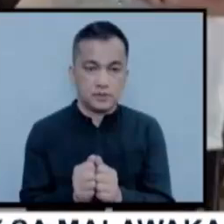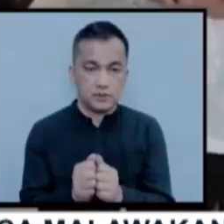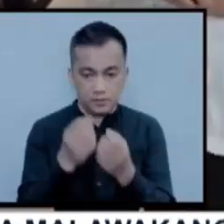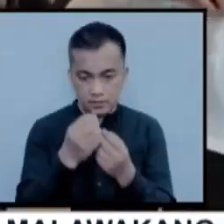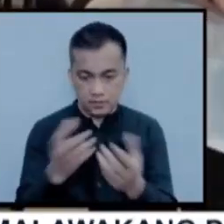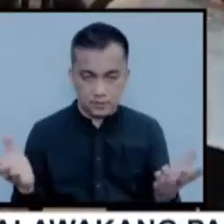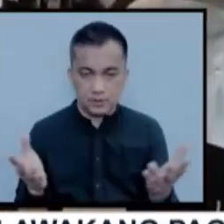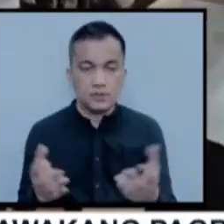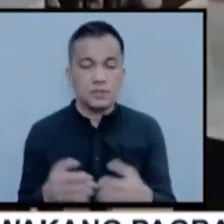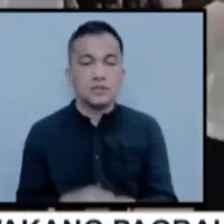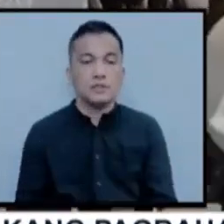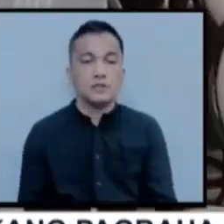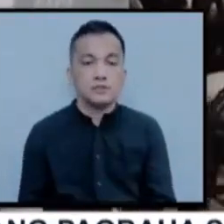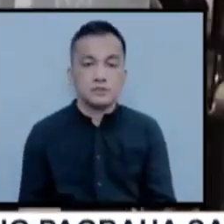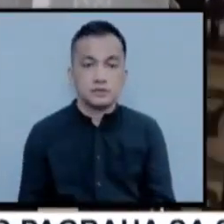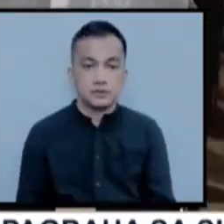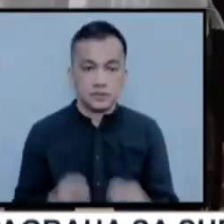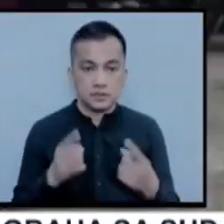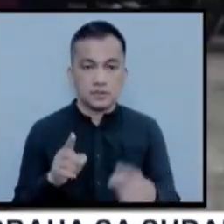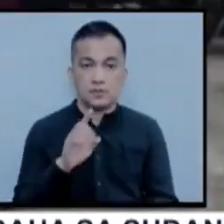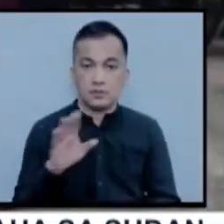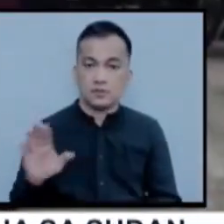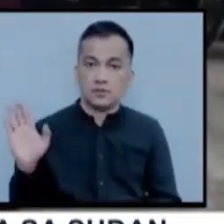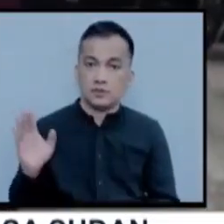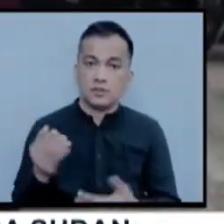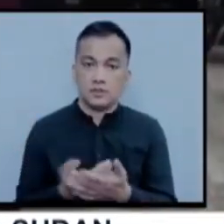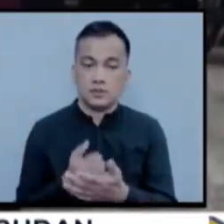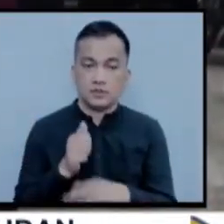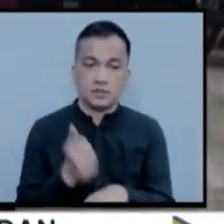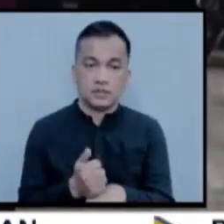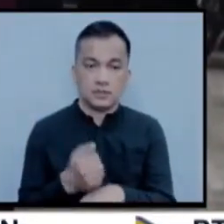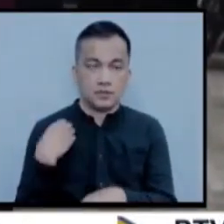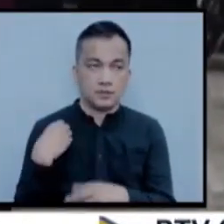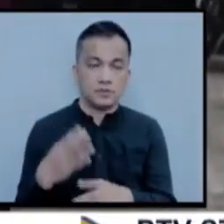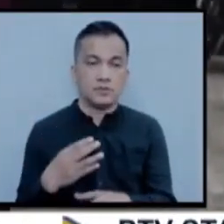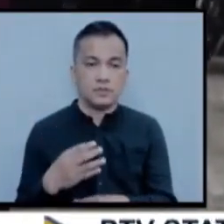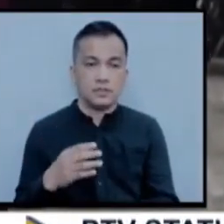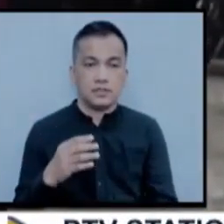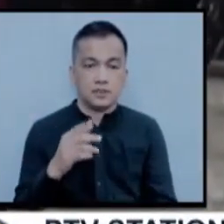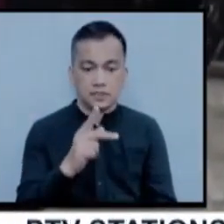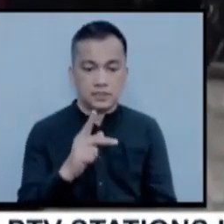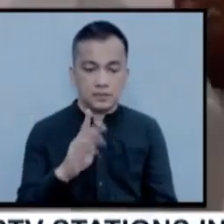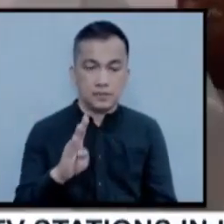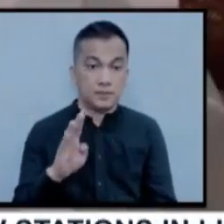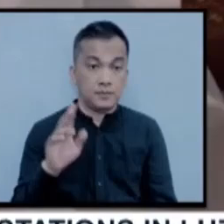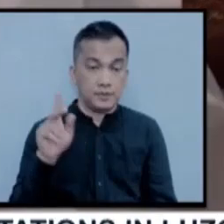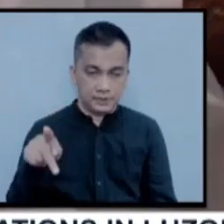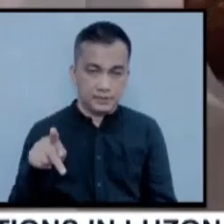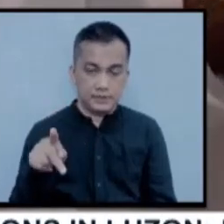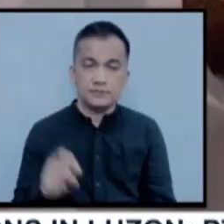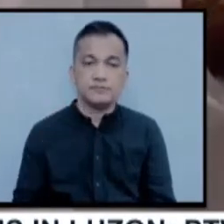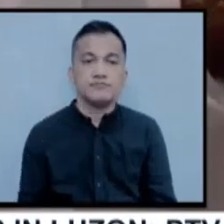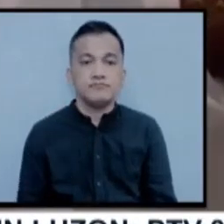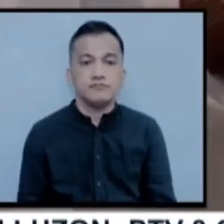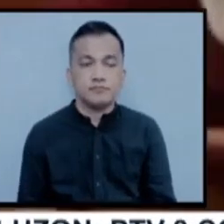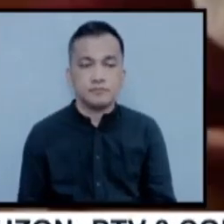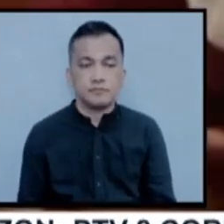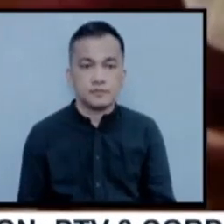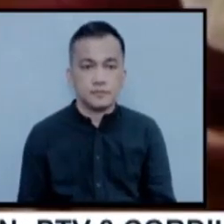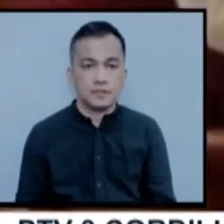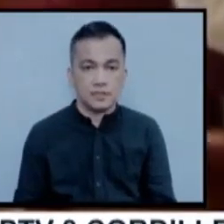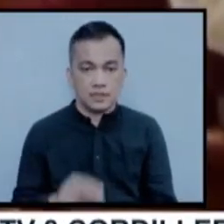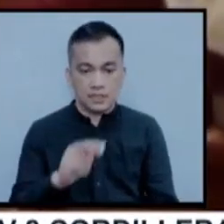nangyari ito saing ng mga bagong talagang opisyal ng kapisanan ng mga broadcaster ng Pilipinas at National press